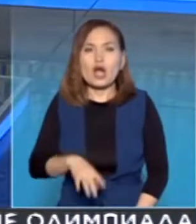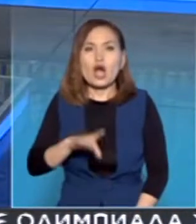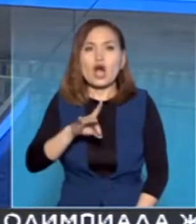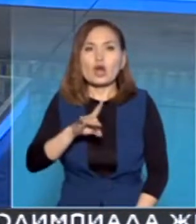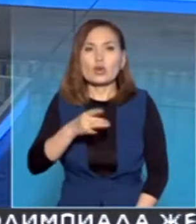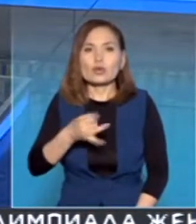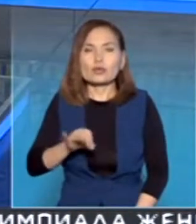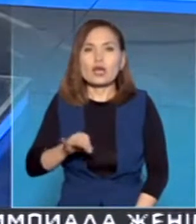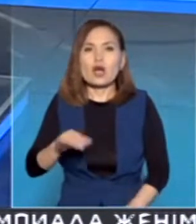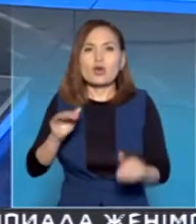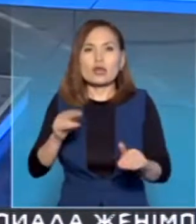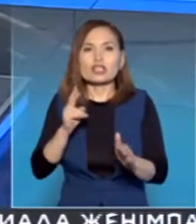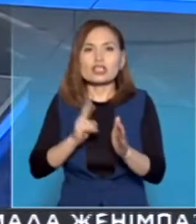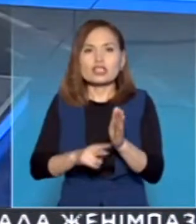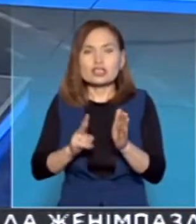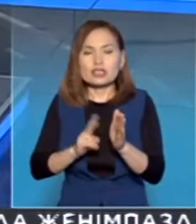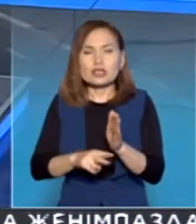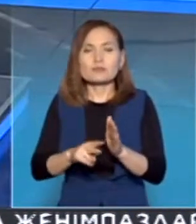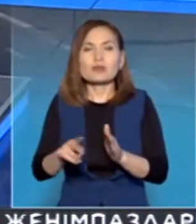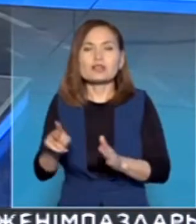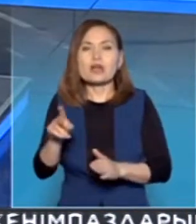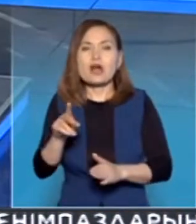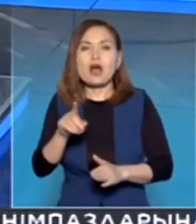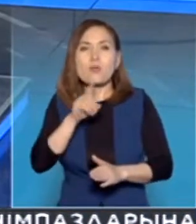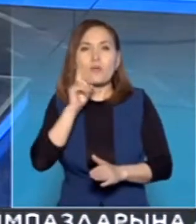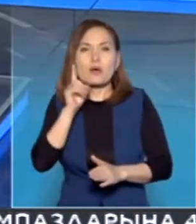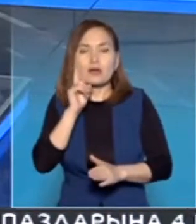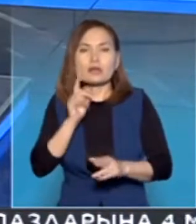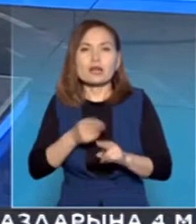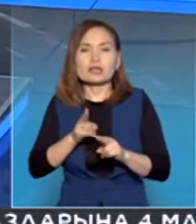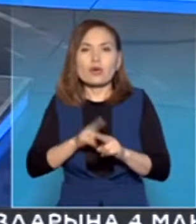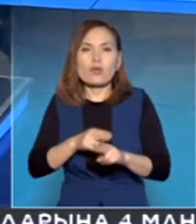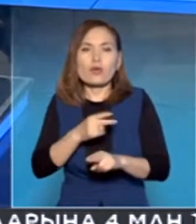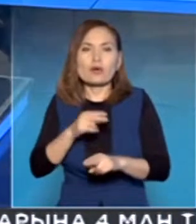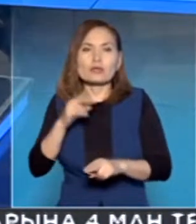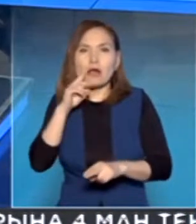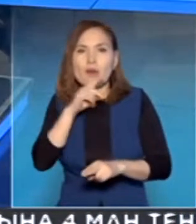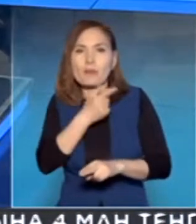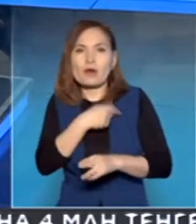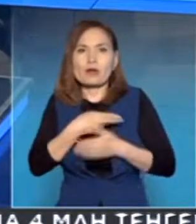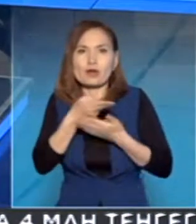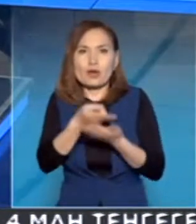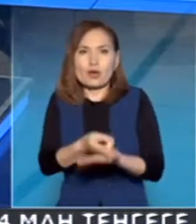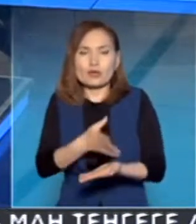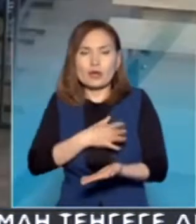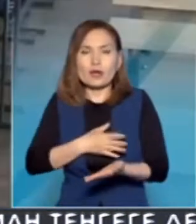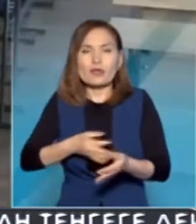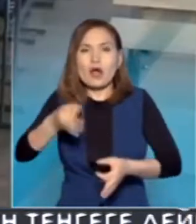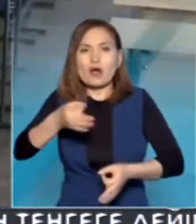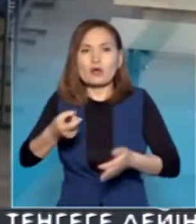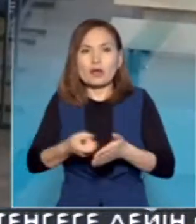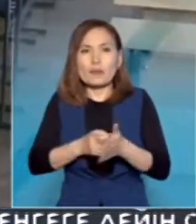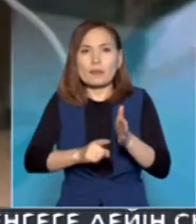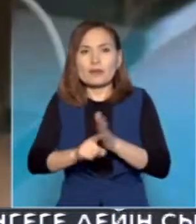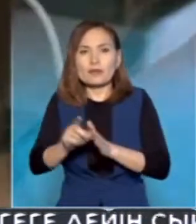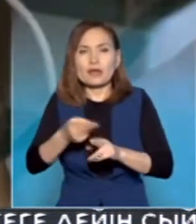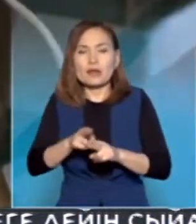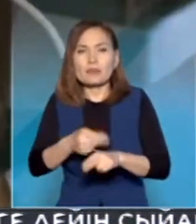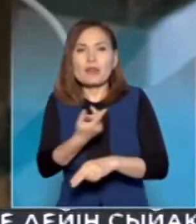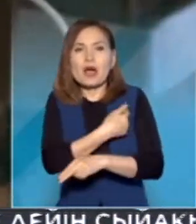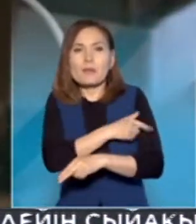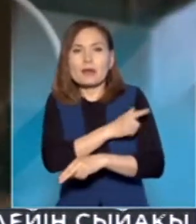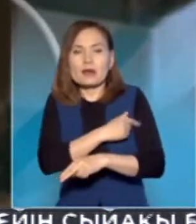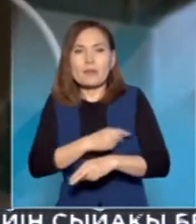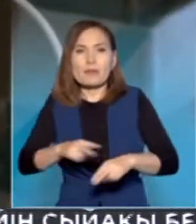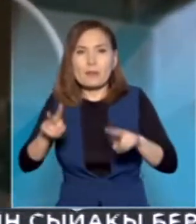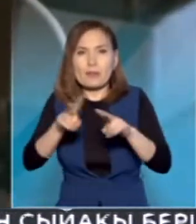Рудныйдағы колледждің 70-тен астам студентінің астан улануына байланысты полицейлер сотқа дейінгі тергеу жұмыстарын бастады. Алайда санитарлық